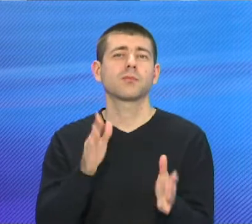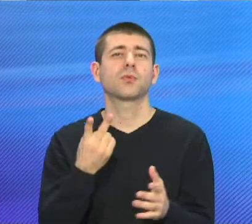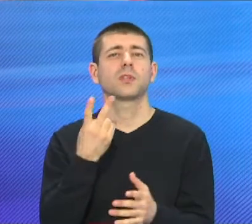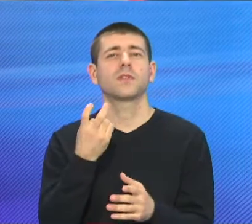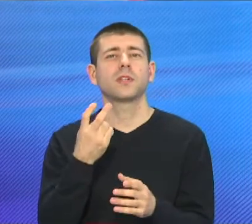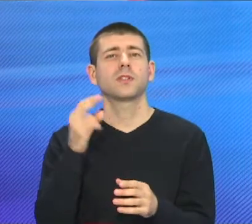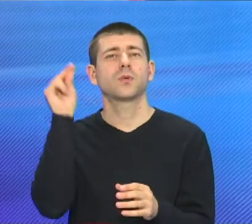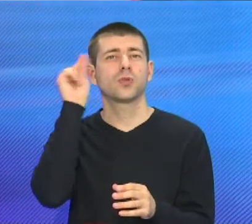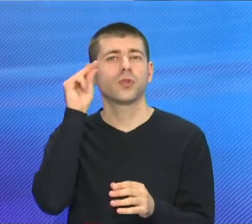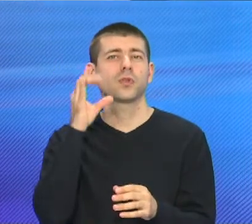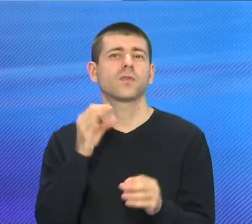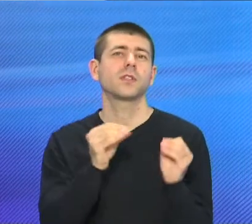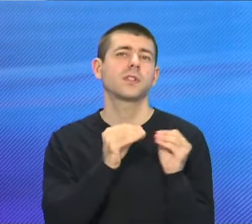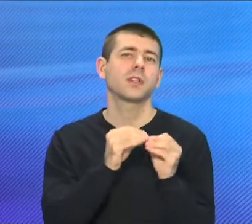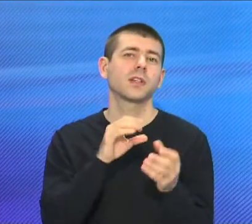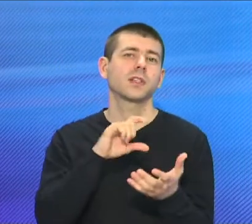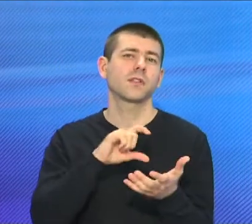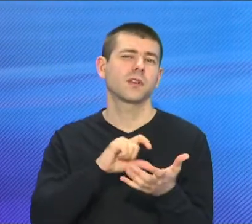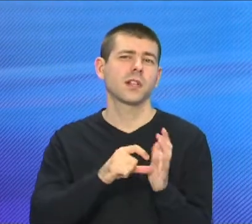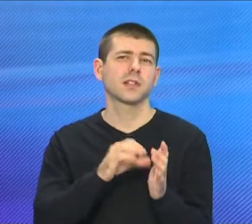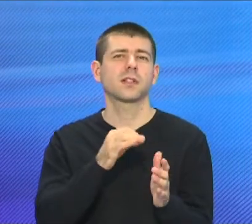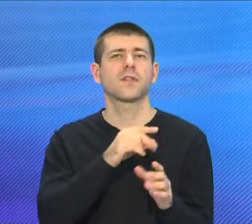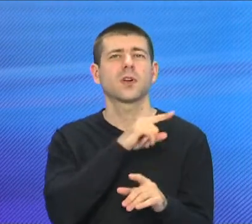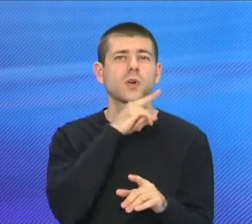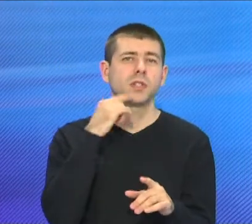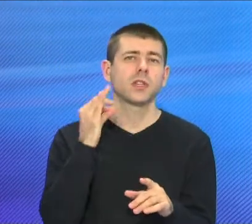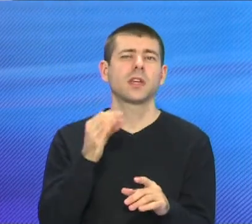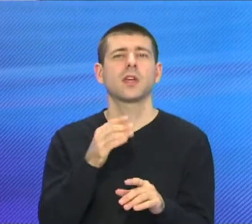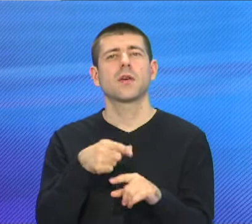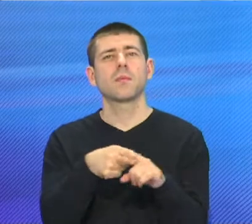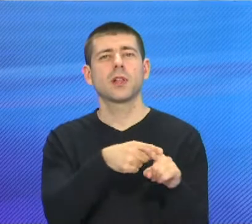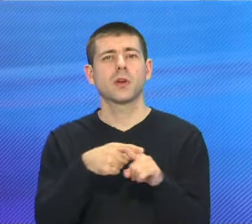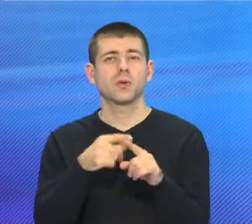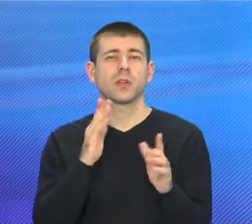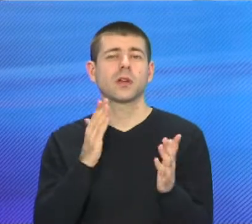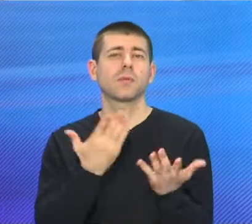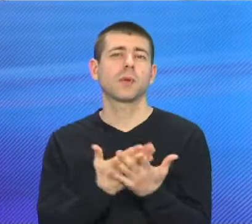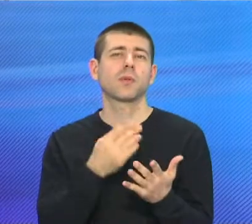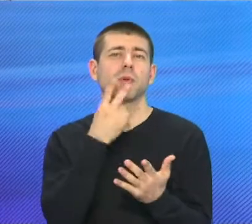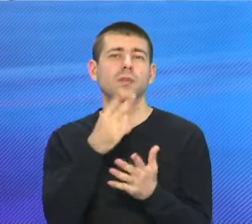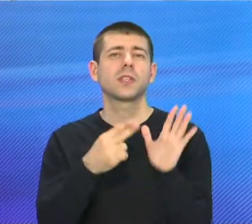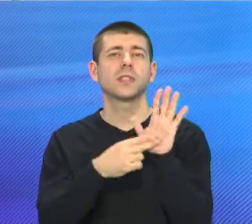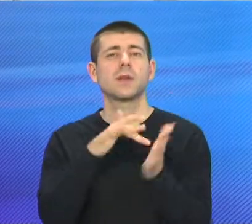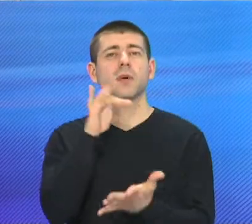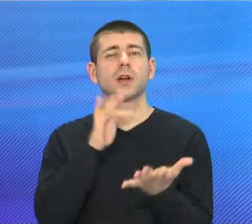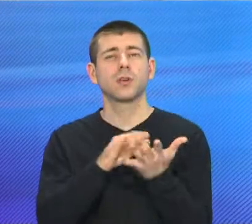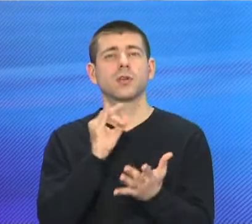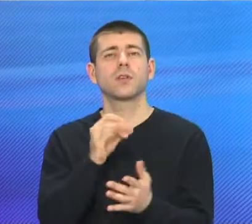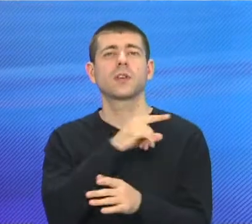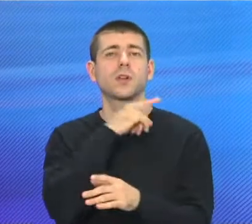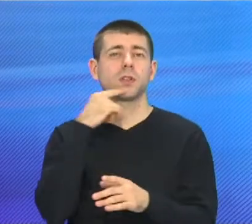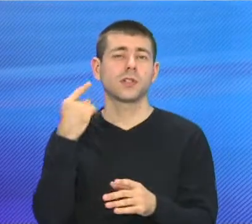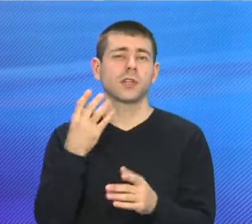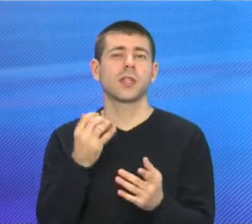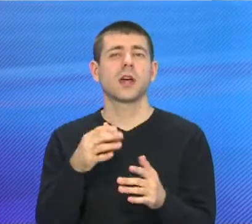вучнев 10-х классов белорусских и российских школ. За 14 дней техник убачат жыхары 7 городов Беларуси и 7 России.